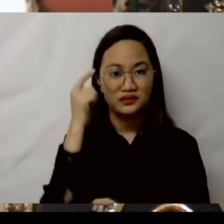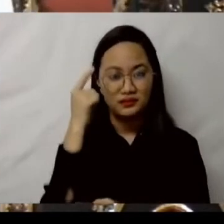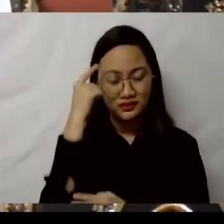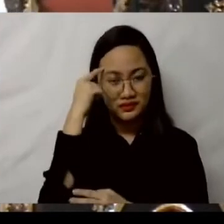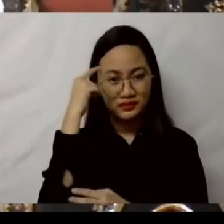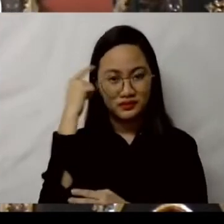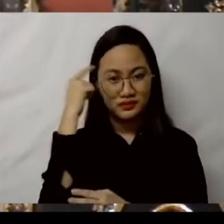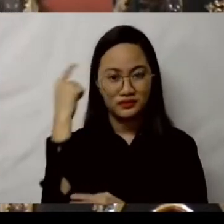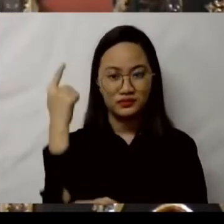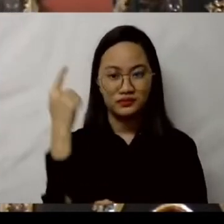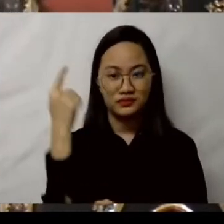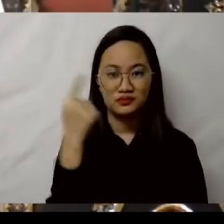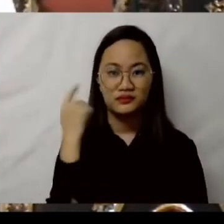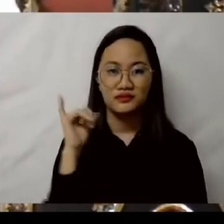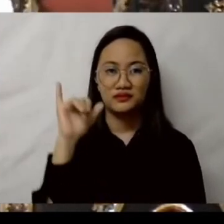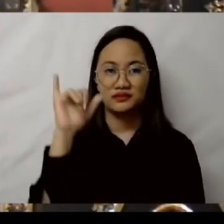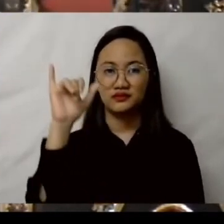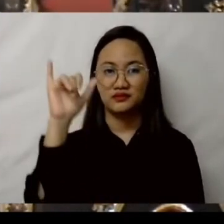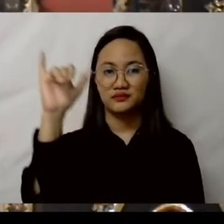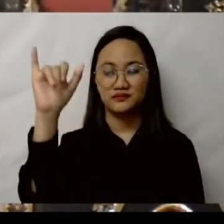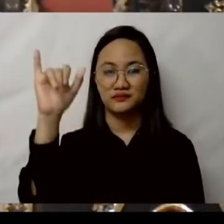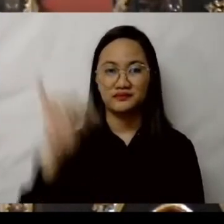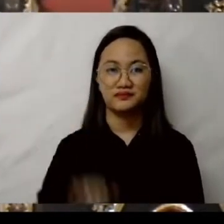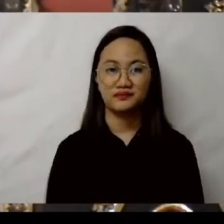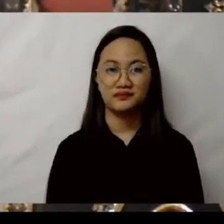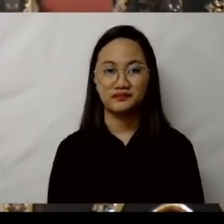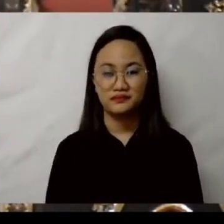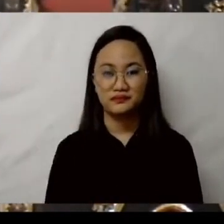magpasawalang hanggan.